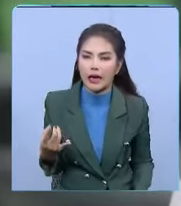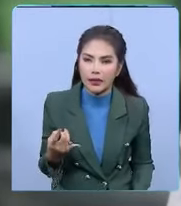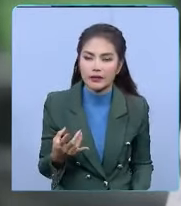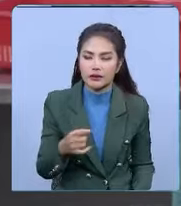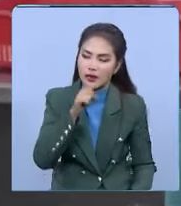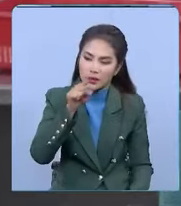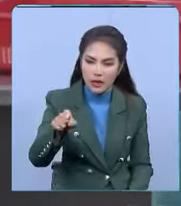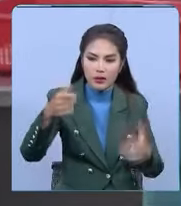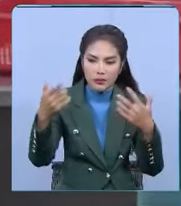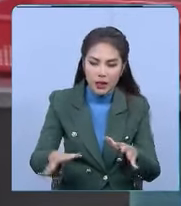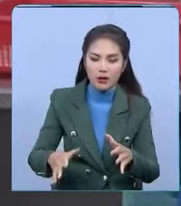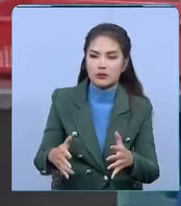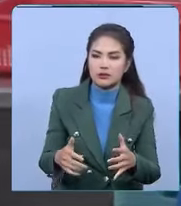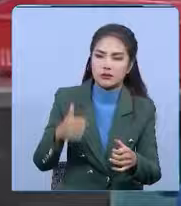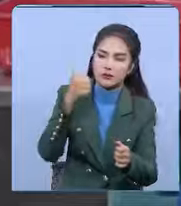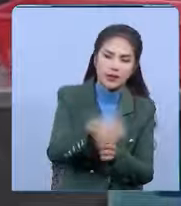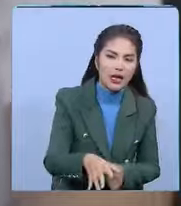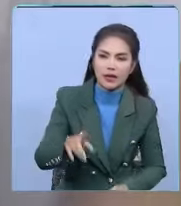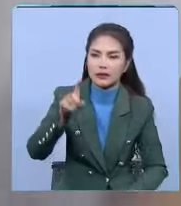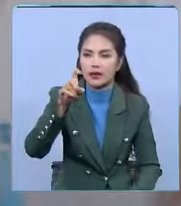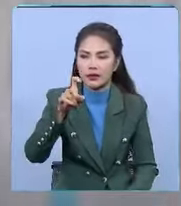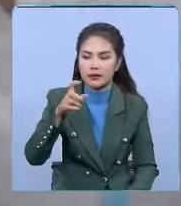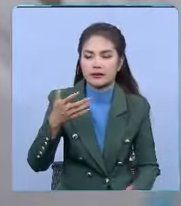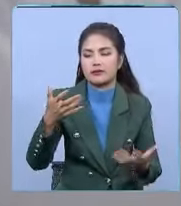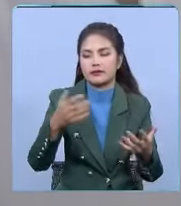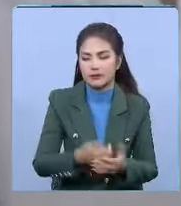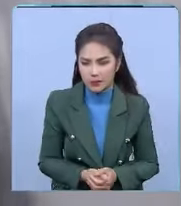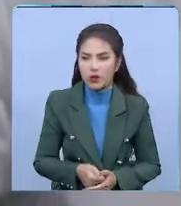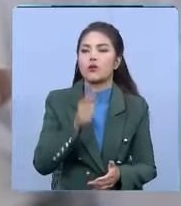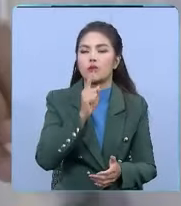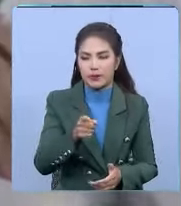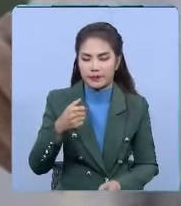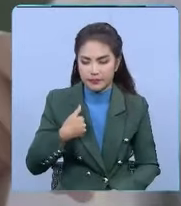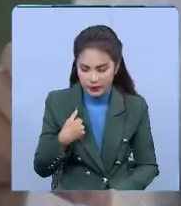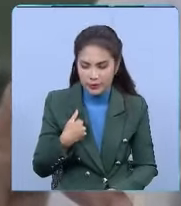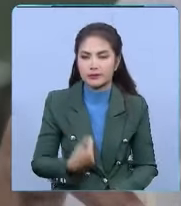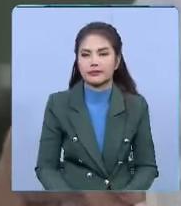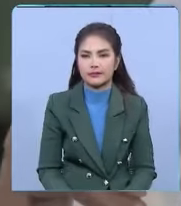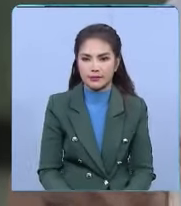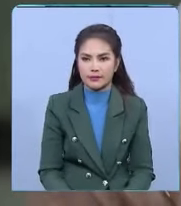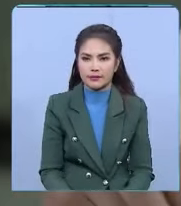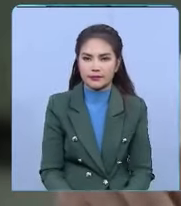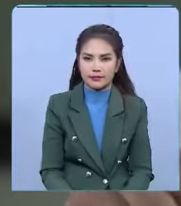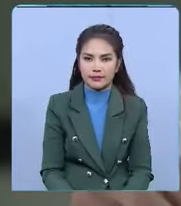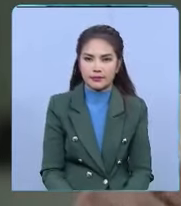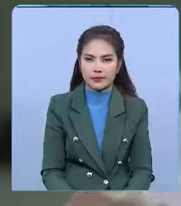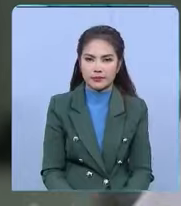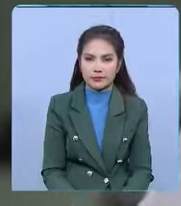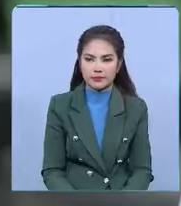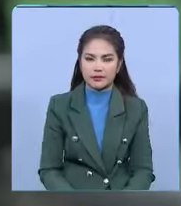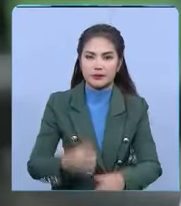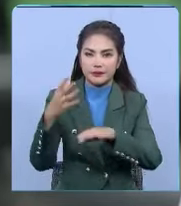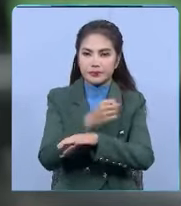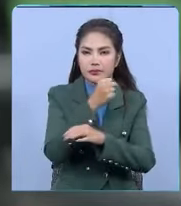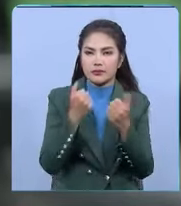แล้วไม่ได้ผลไม่ได้งานที่เราต้องการก็ต้องมีดุ ก็ต้องมีบ้างนะฮะแต่พอมาเป็นนักการเมืองนี่มีได้ดุบ้